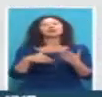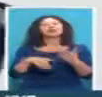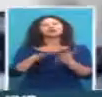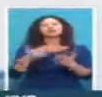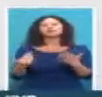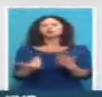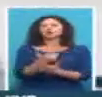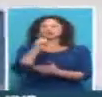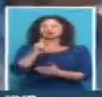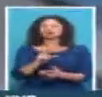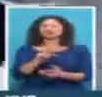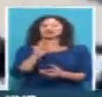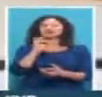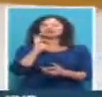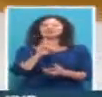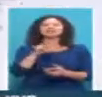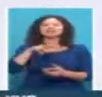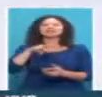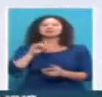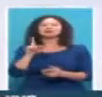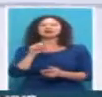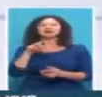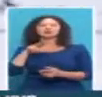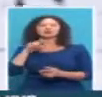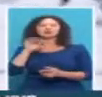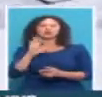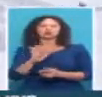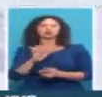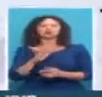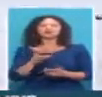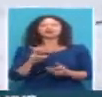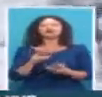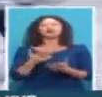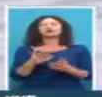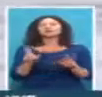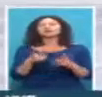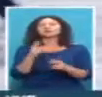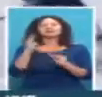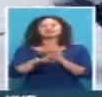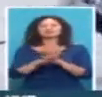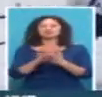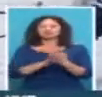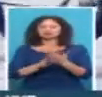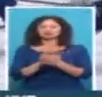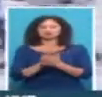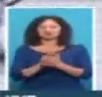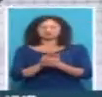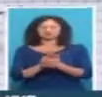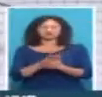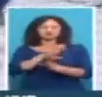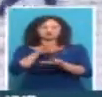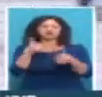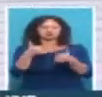признан нападающий Никита Михайлов «Сибирь». 20-летний форвард новосибирского клуба не завершил ни один из поединков с отрицательным